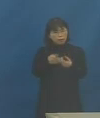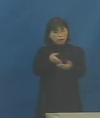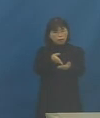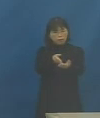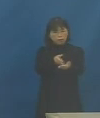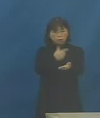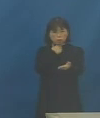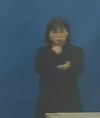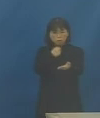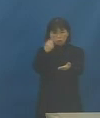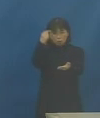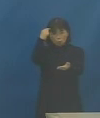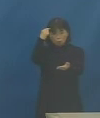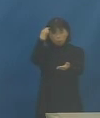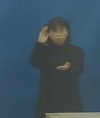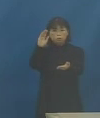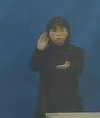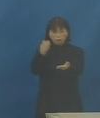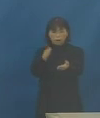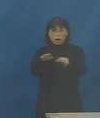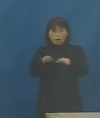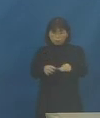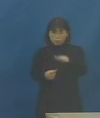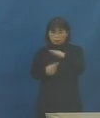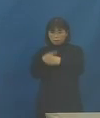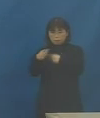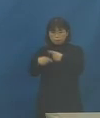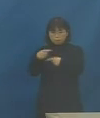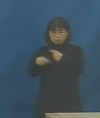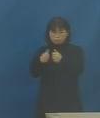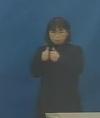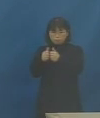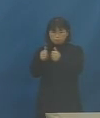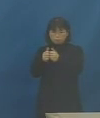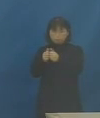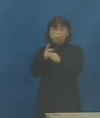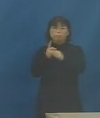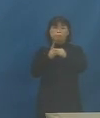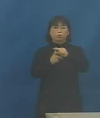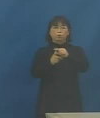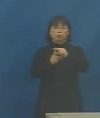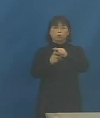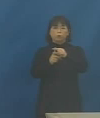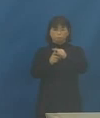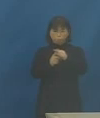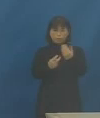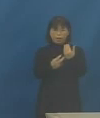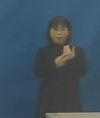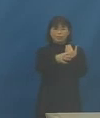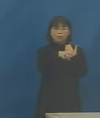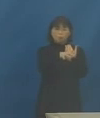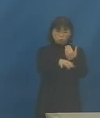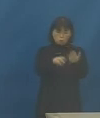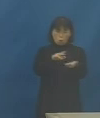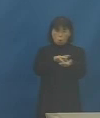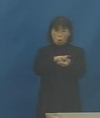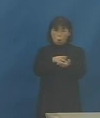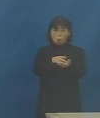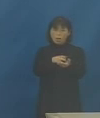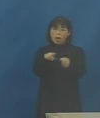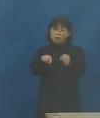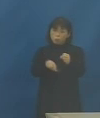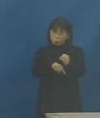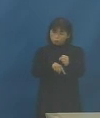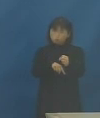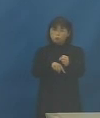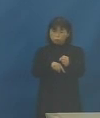申し上げ様と思っているのですが今色々した話を進めておりますけれども診療所へやや曲医師会だと